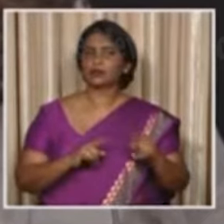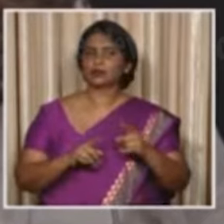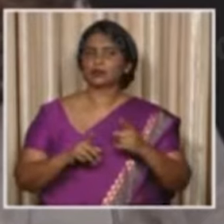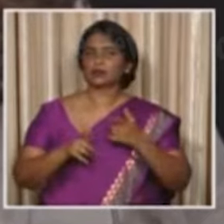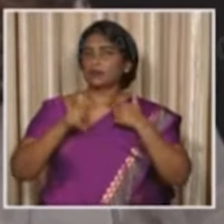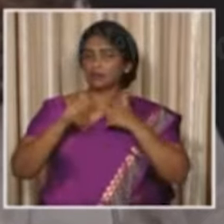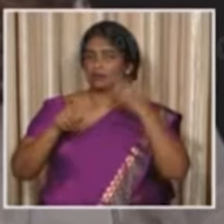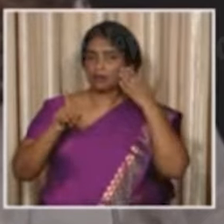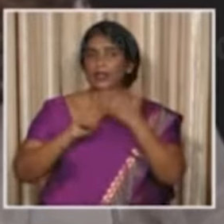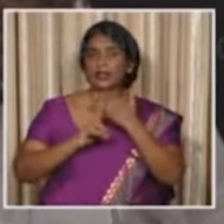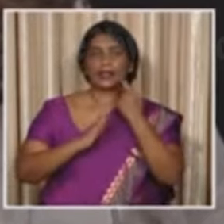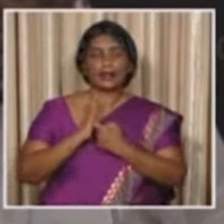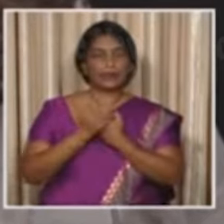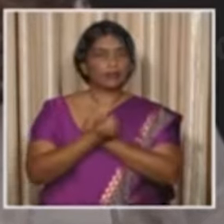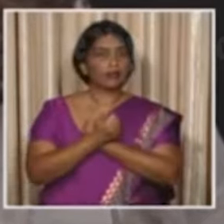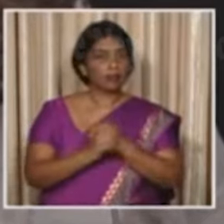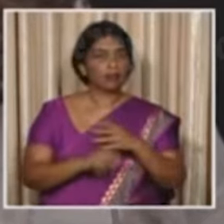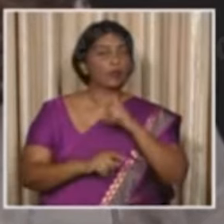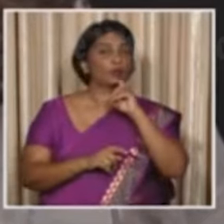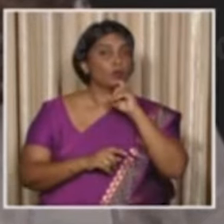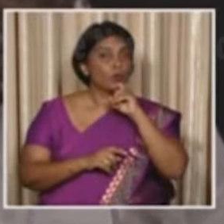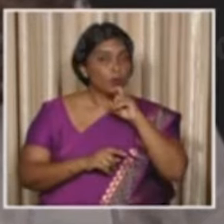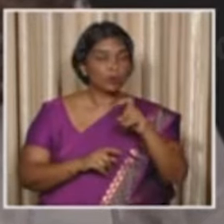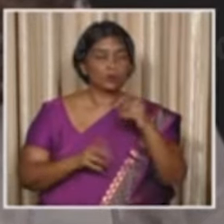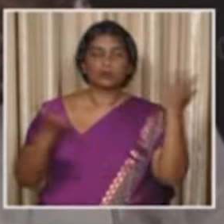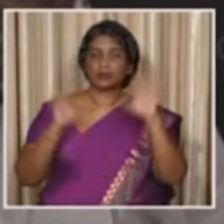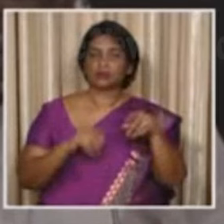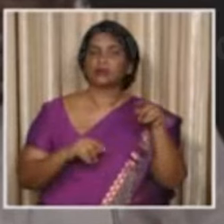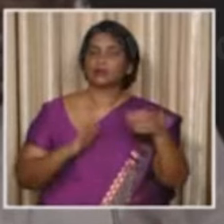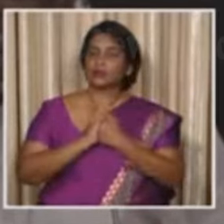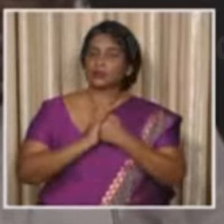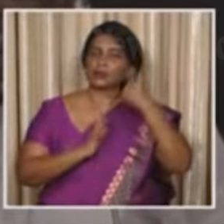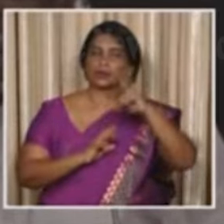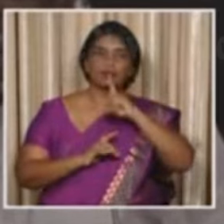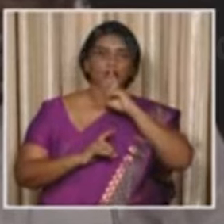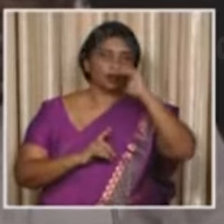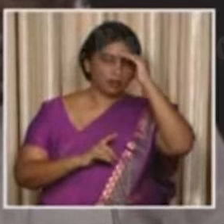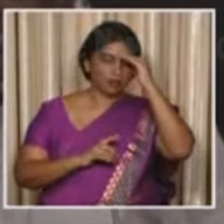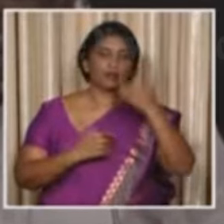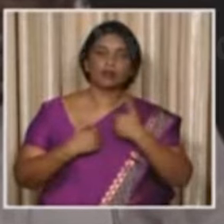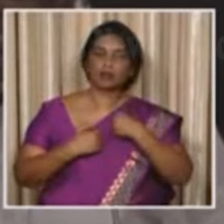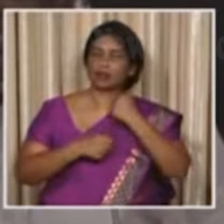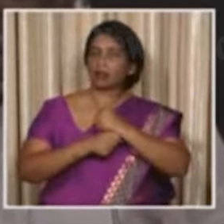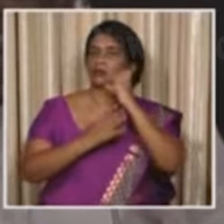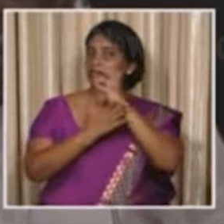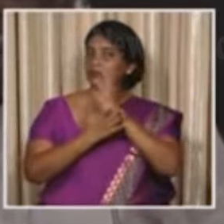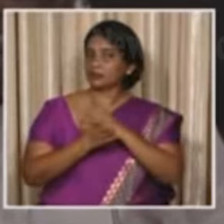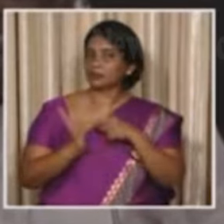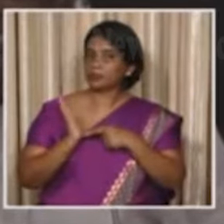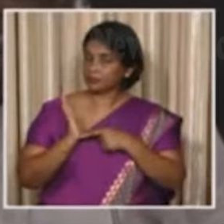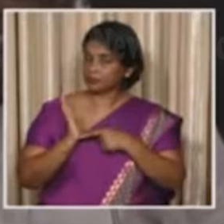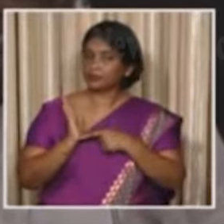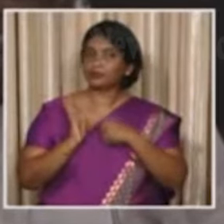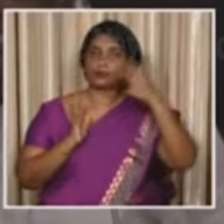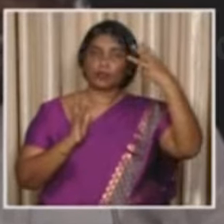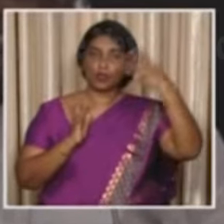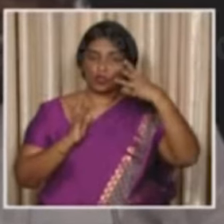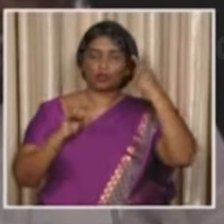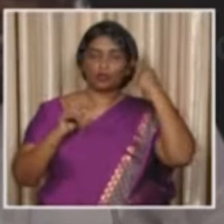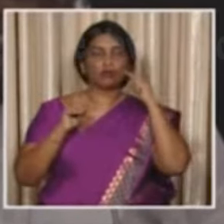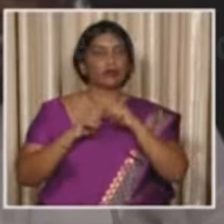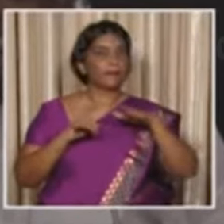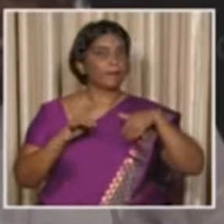අපරාධකරුවන් නීතියෙන් බෙහෙරි යන්නේ අධිකරණයට ආවහම ගරු නියෝජ්‍ය කතානායකතුමනි, අපේ ආණ්ඩුක්‍රම ව්‍යවස්ථාවේ 3 පරිච්ඡේදයේ